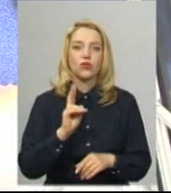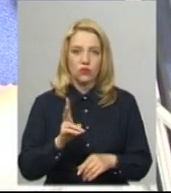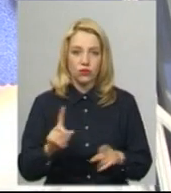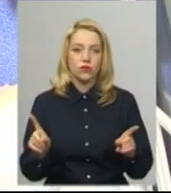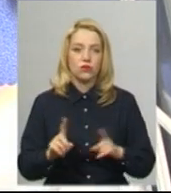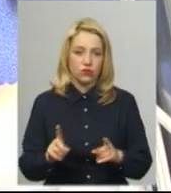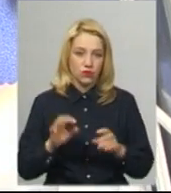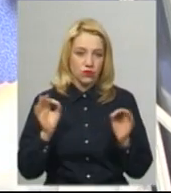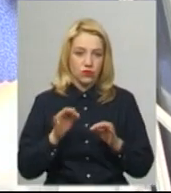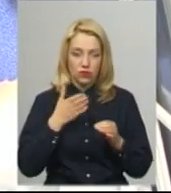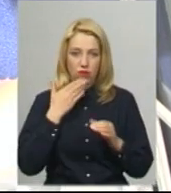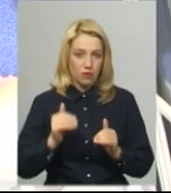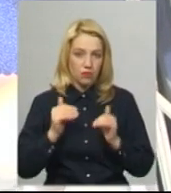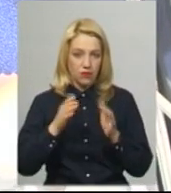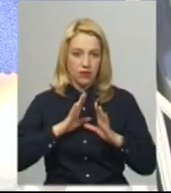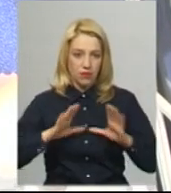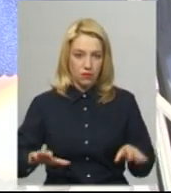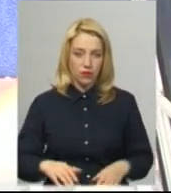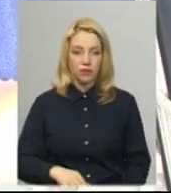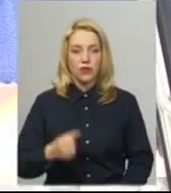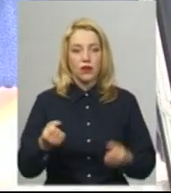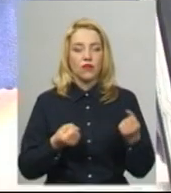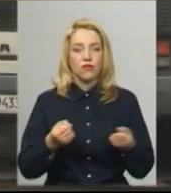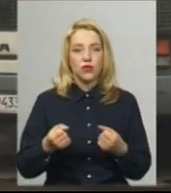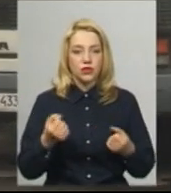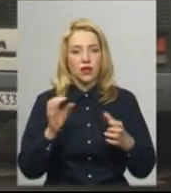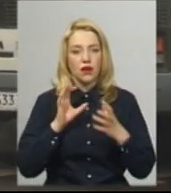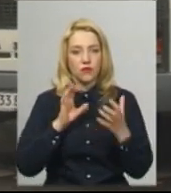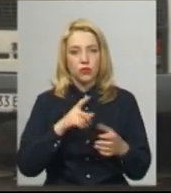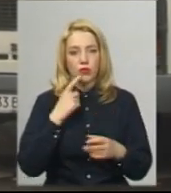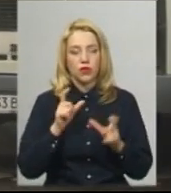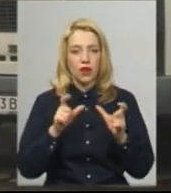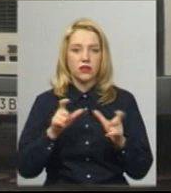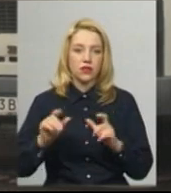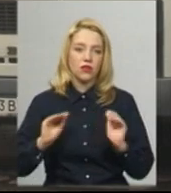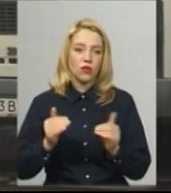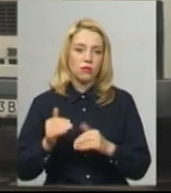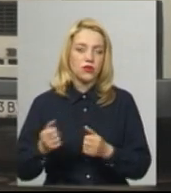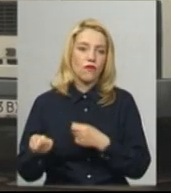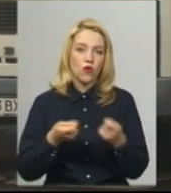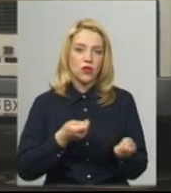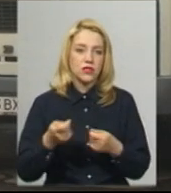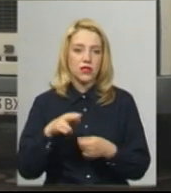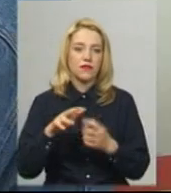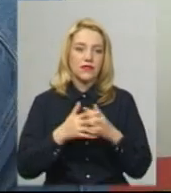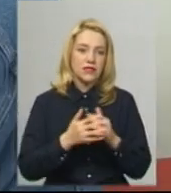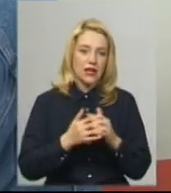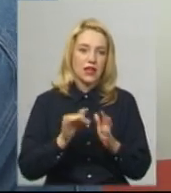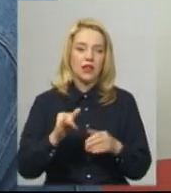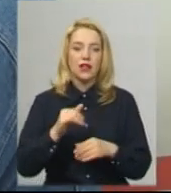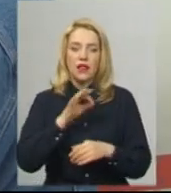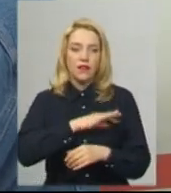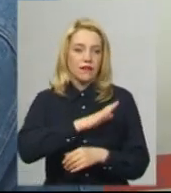Вийшов. Водій автобусу Василь Фурман каже, нині через карантинні обмеження возити пасажирів до сіл та містечок навколо Хмельницького стало